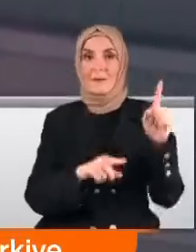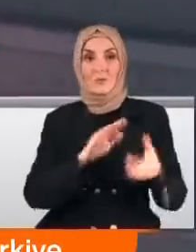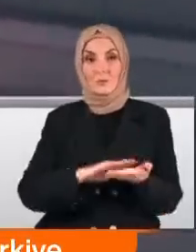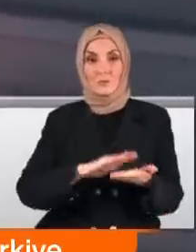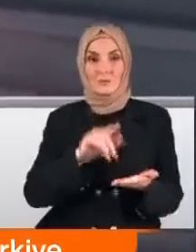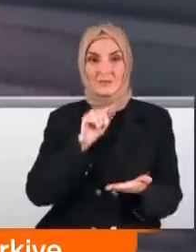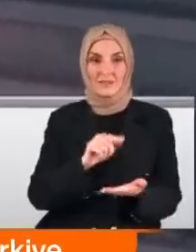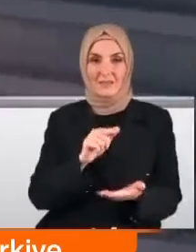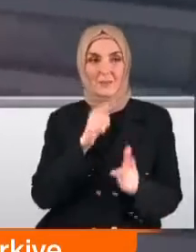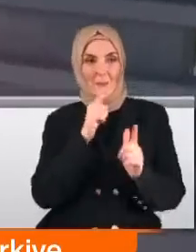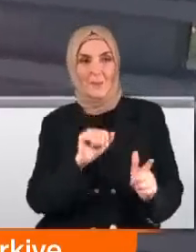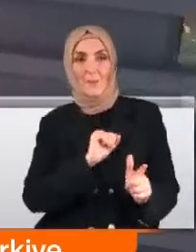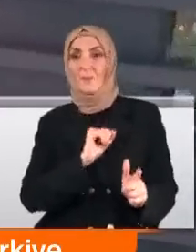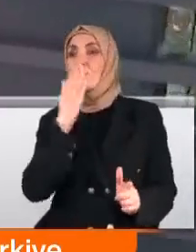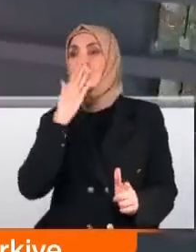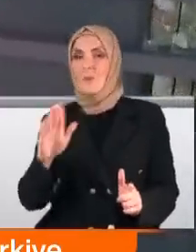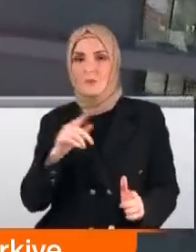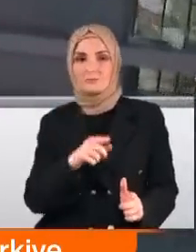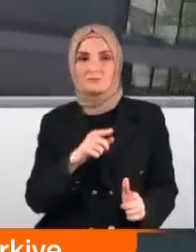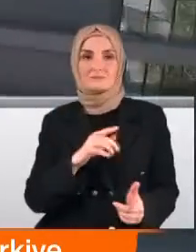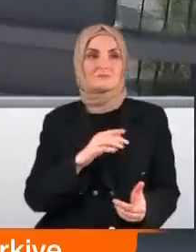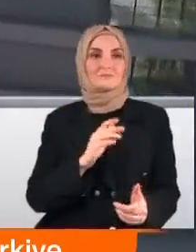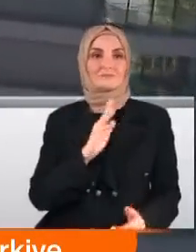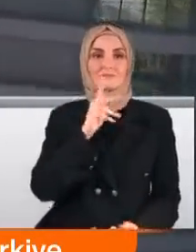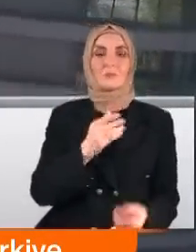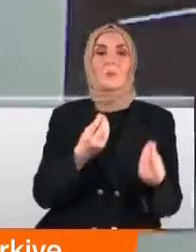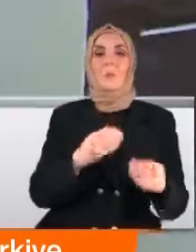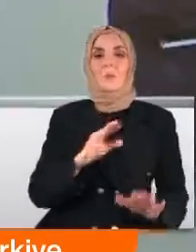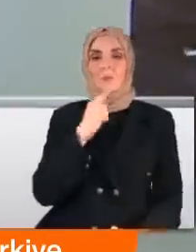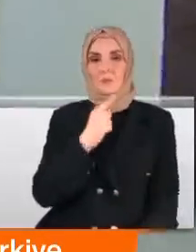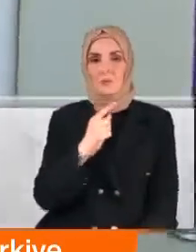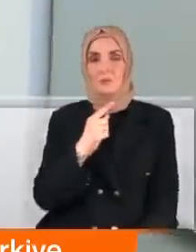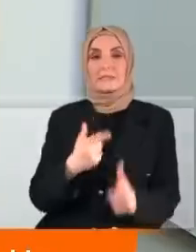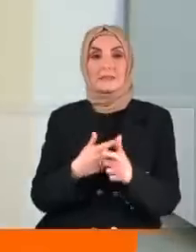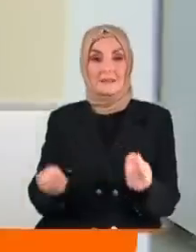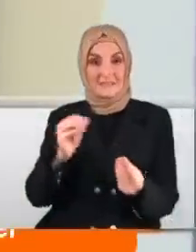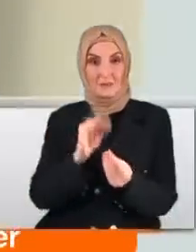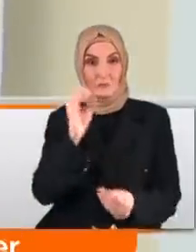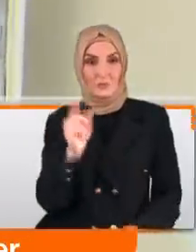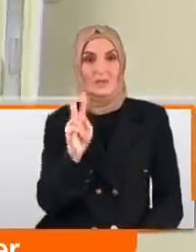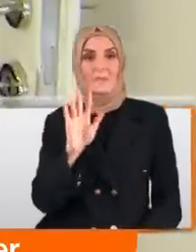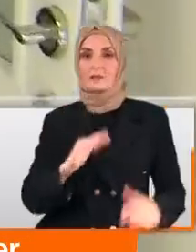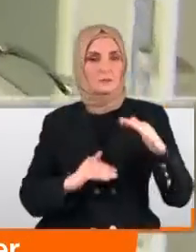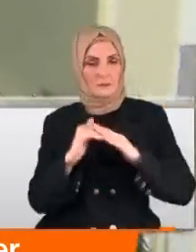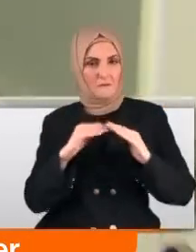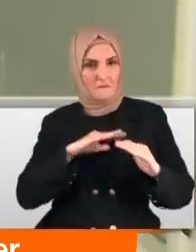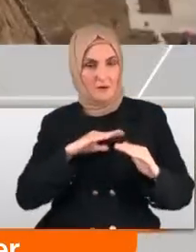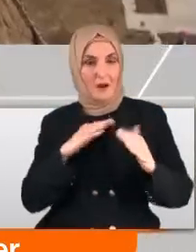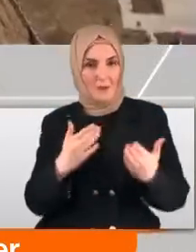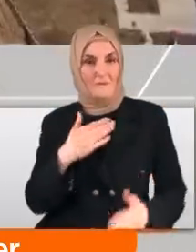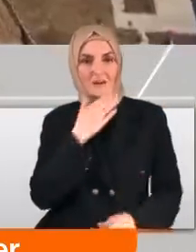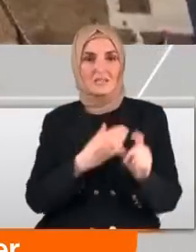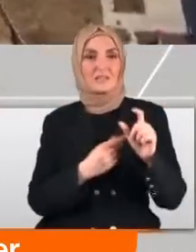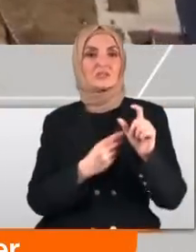Hükümet fahiş artışın önüne geçmek için %25 sınırı getirmişti. Ama bu bazı fırsatçıları durdurmaya yetmedi.